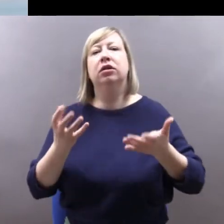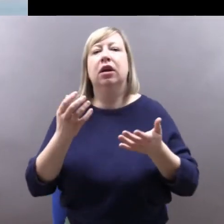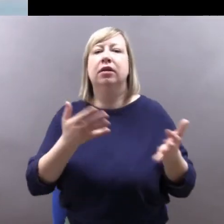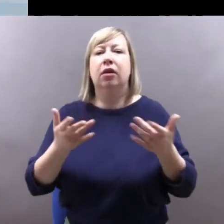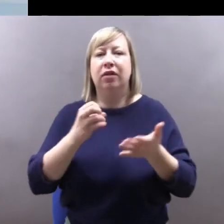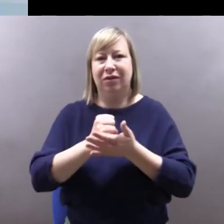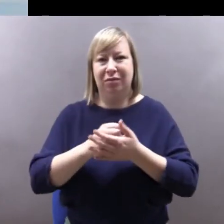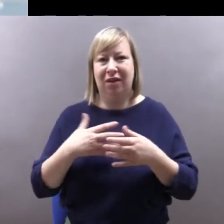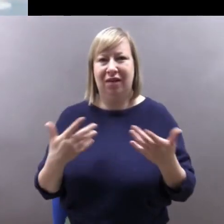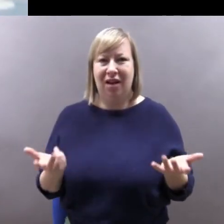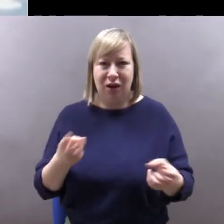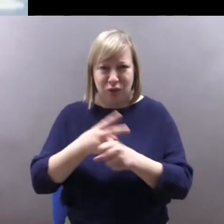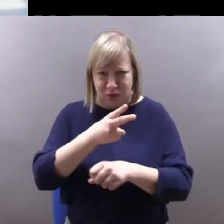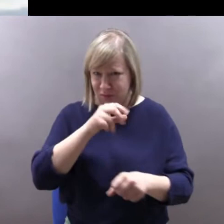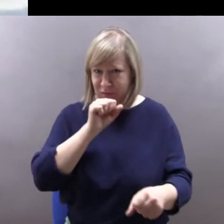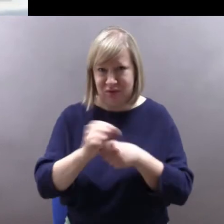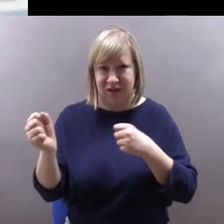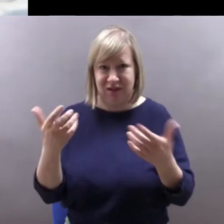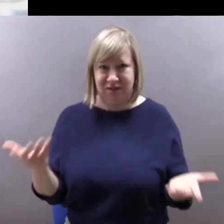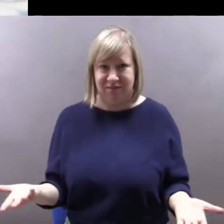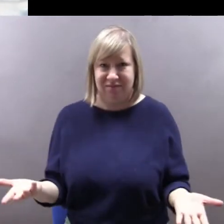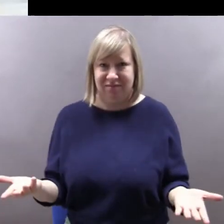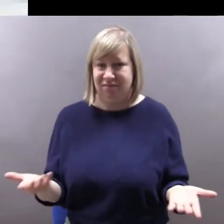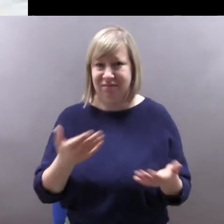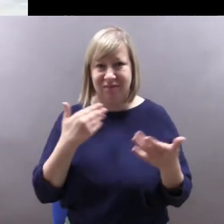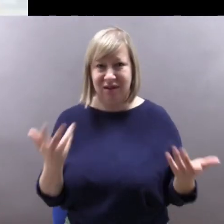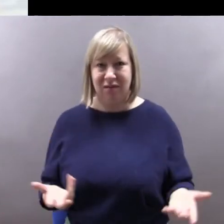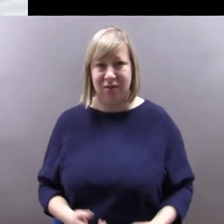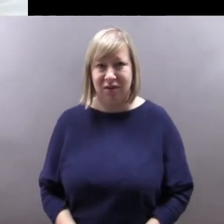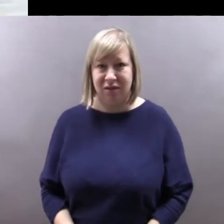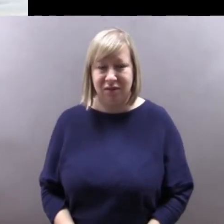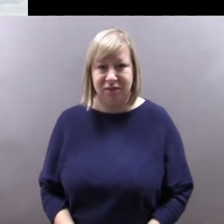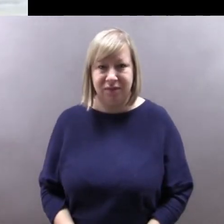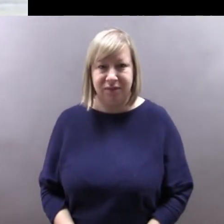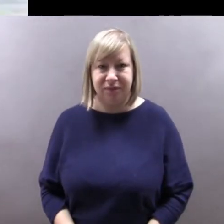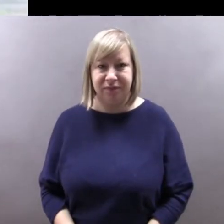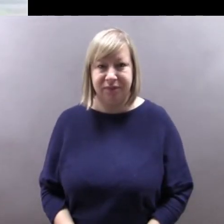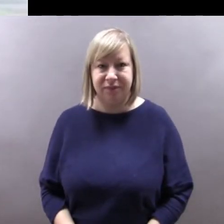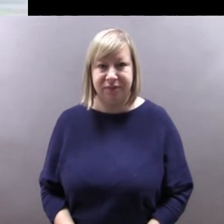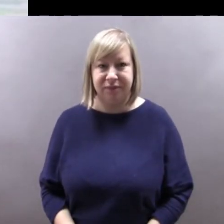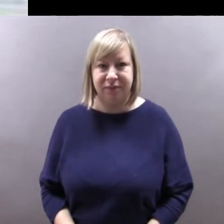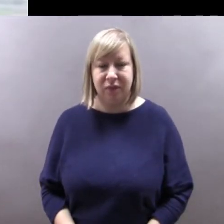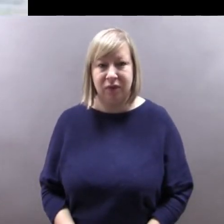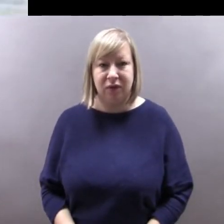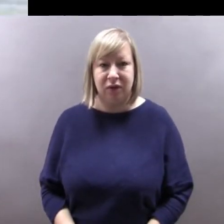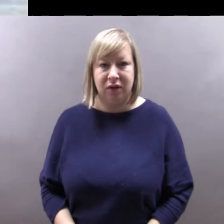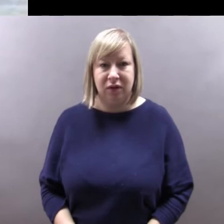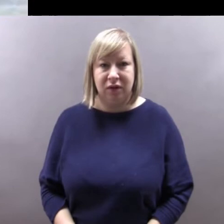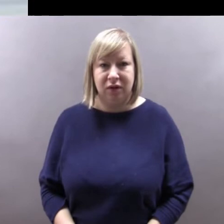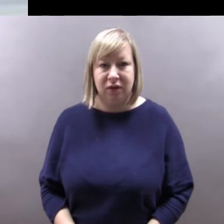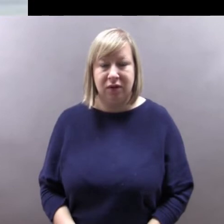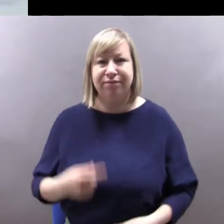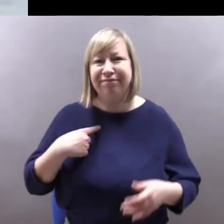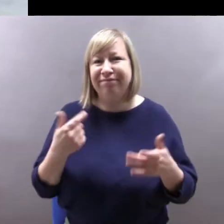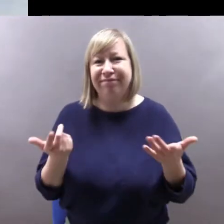leżeć w łóżku, więc to jest, a to moim zdaniem, ja zawsze tutaj będę stał na takim stanowisku, to wynika trochę z